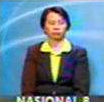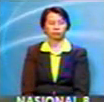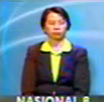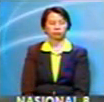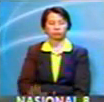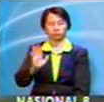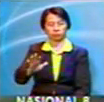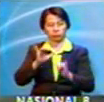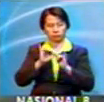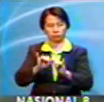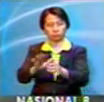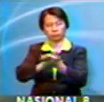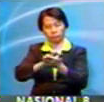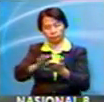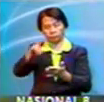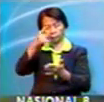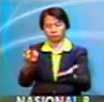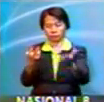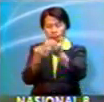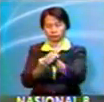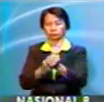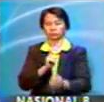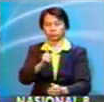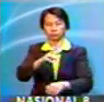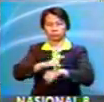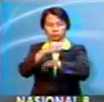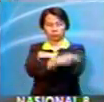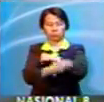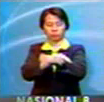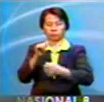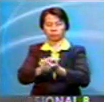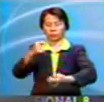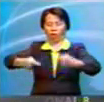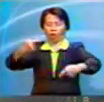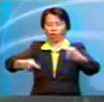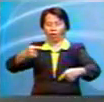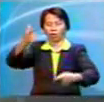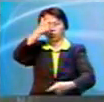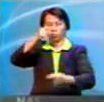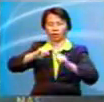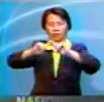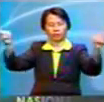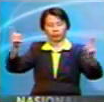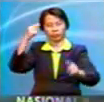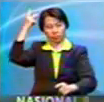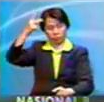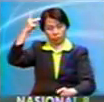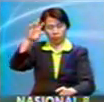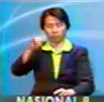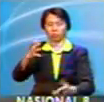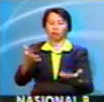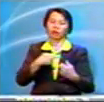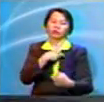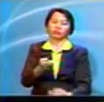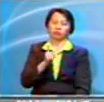Pihaknya akan meneruskan usaha murni bagi menyatukan umat Islam di negeri itu yang bertelingkah kerana perbezaan politik yang